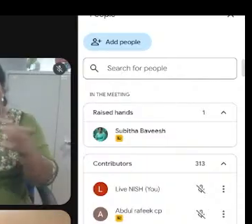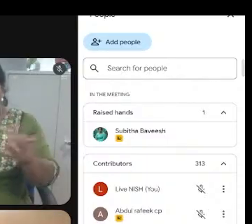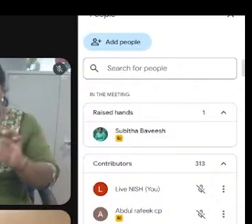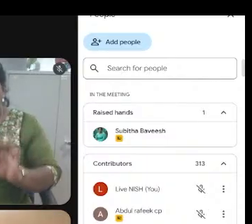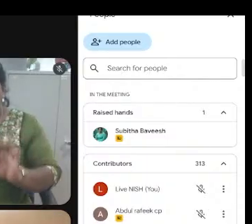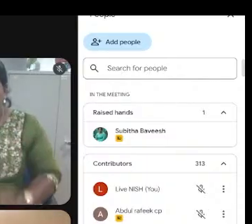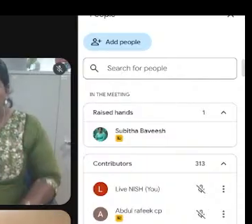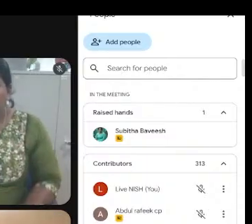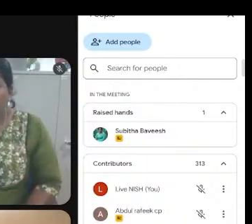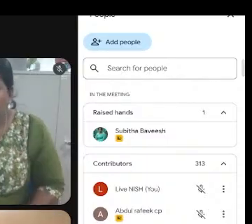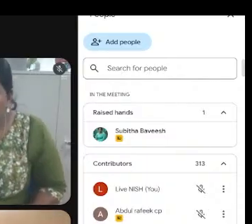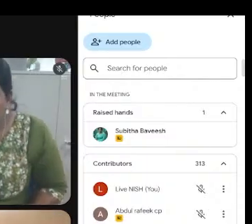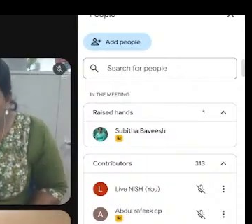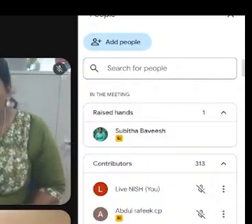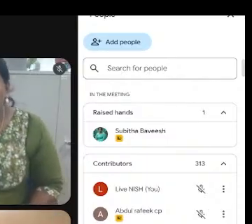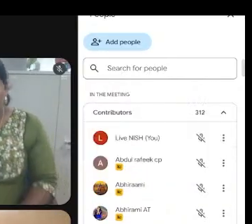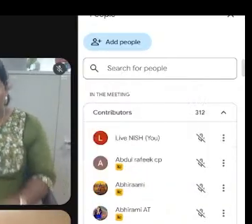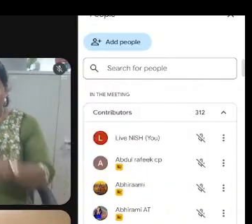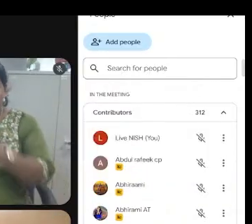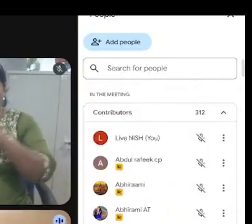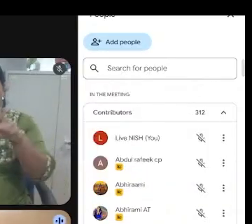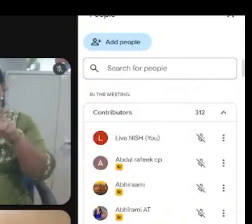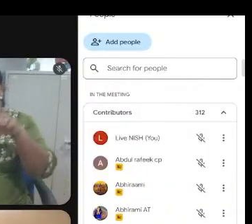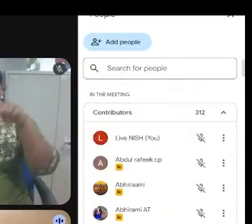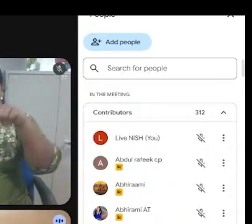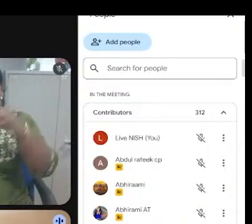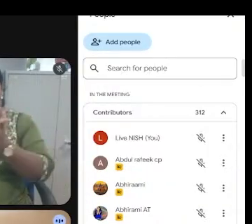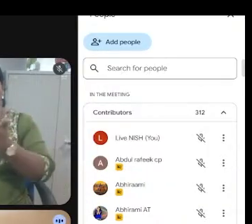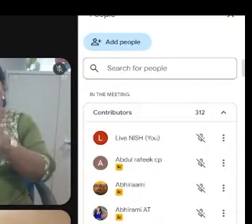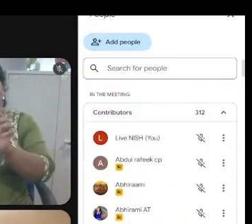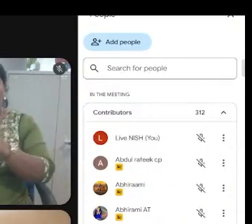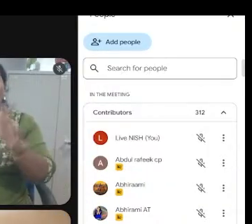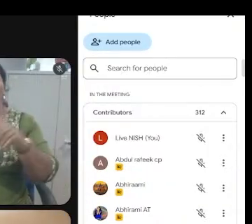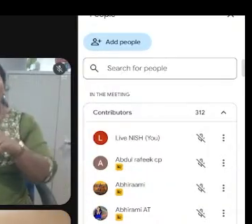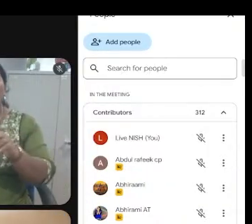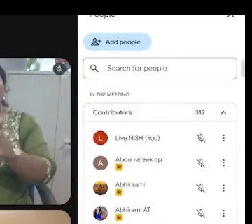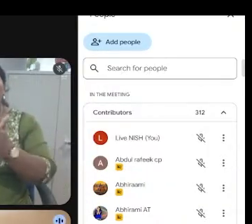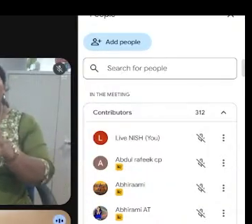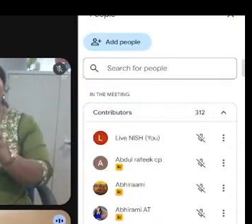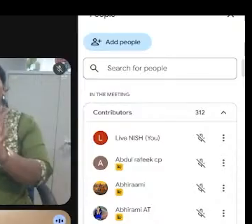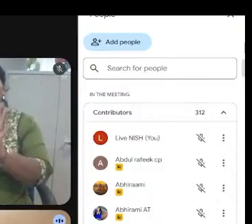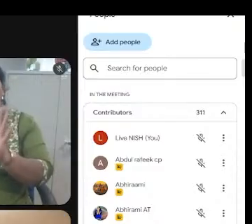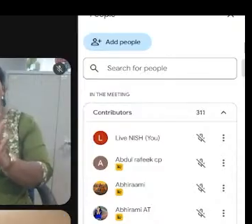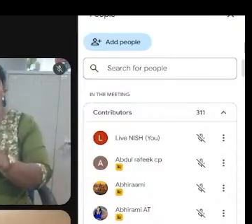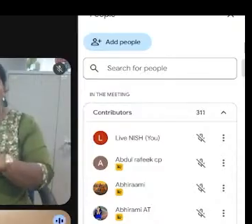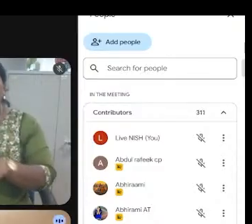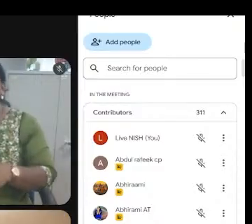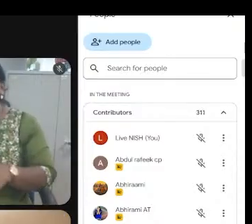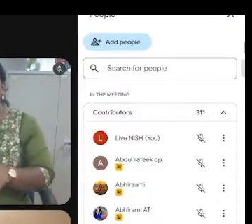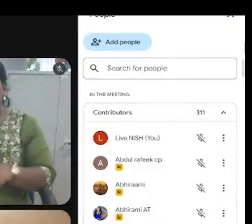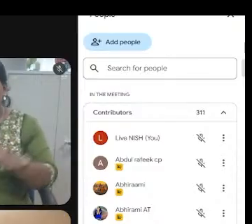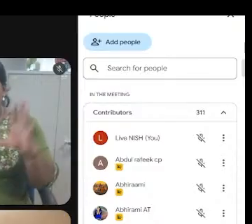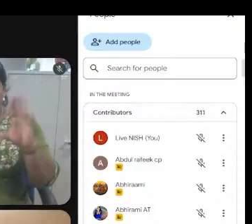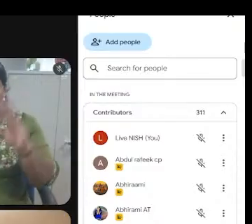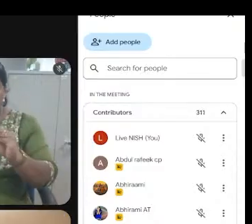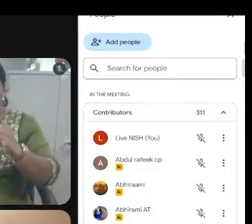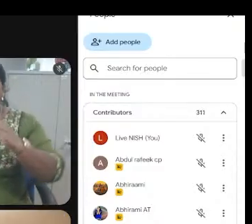ഞാന് ഗീതാകുമാരിയാണ്, തിരുവനന്തപുരത്ത് നിന്ന് തന്നെ. ഞാൻ ചോദിച്ചത് ഈ 10 വയസ്സിന് താഴെയുള്ള